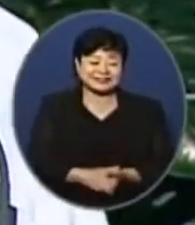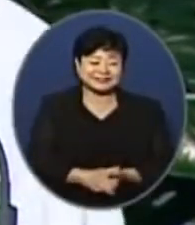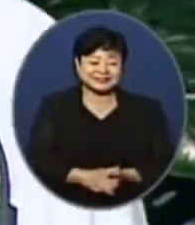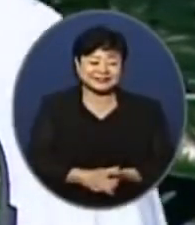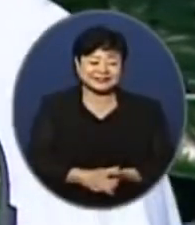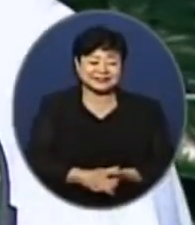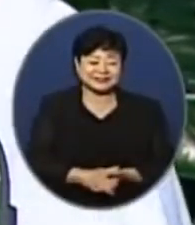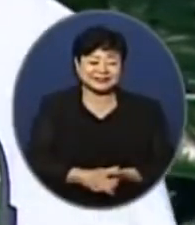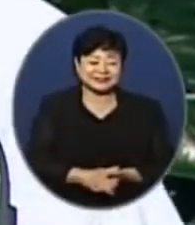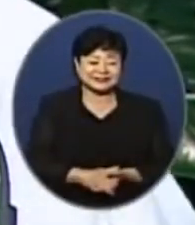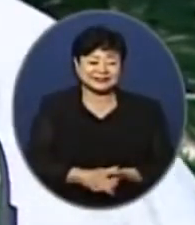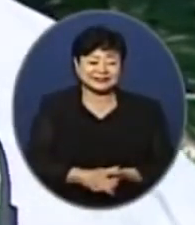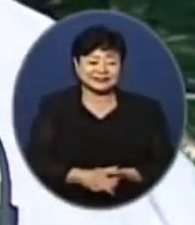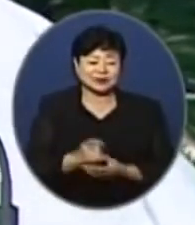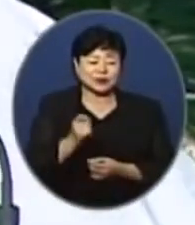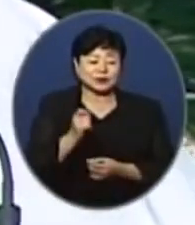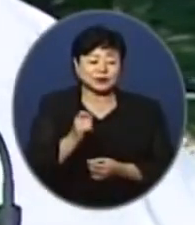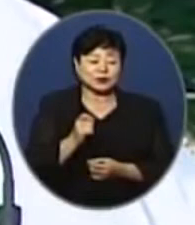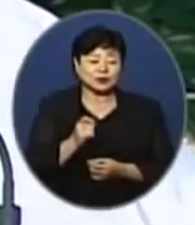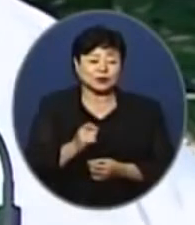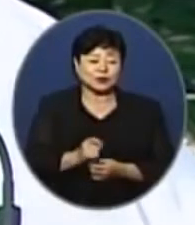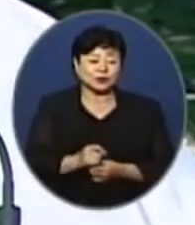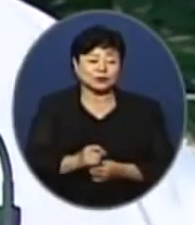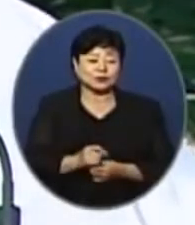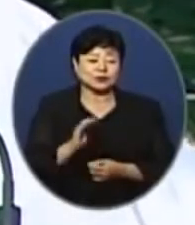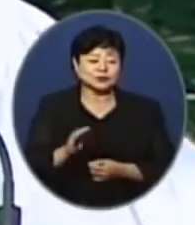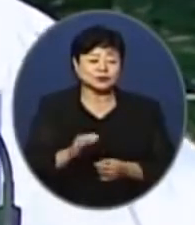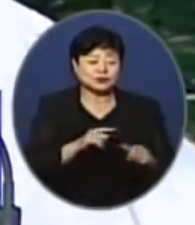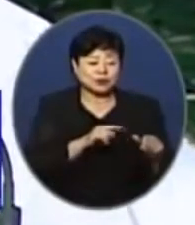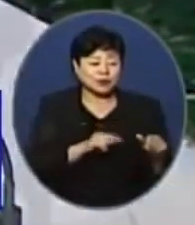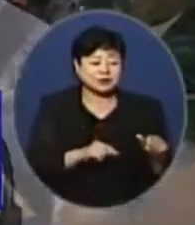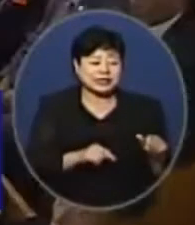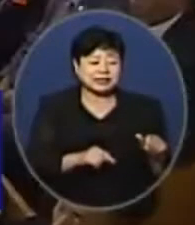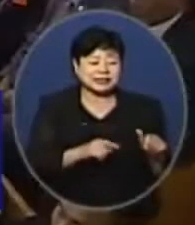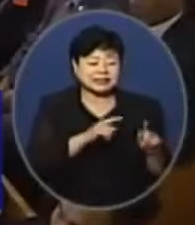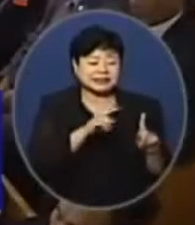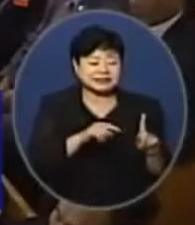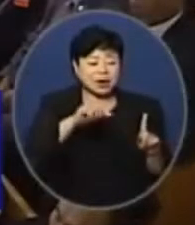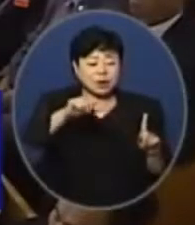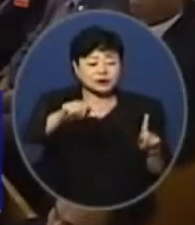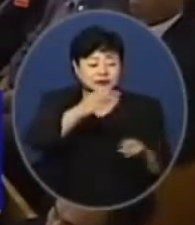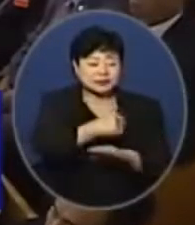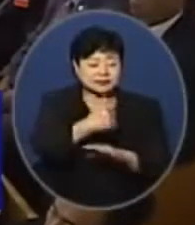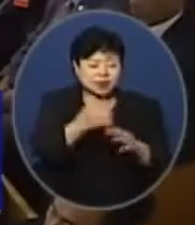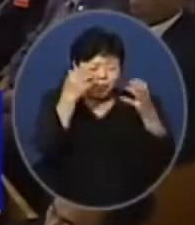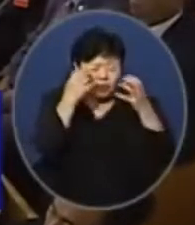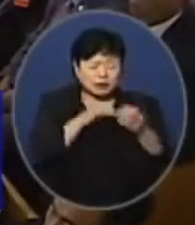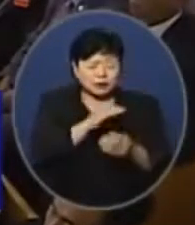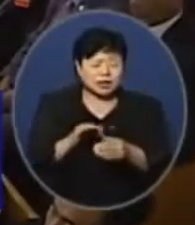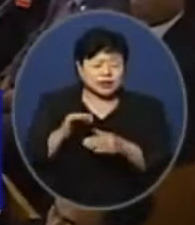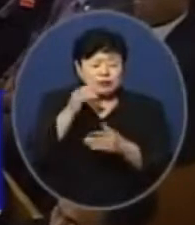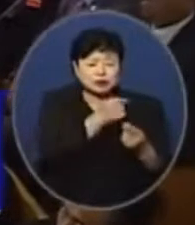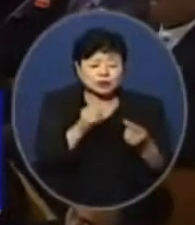것입니다. 고린도후서 1장 5절로 7절의 성경은 이와 같이 우리에게 말씀합니다. 그리스도의 고난이 우리에게 넘친